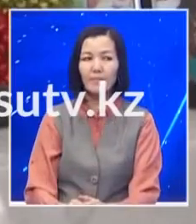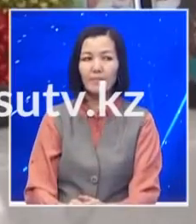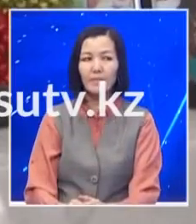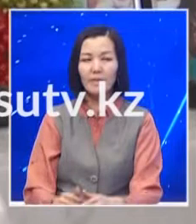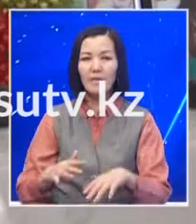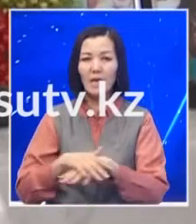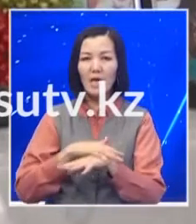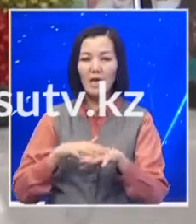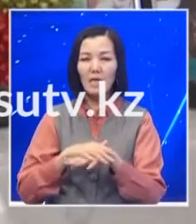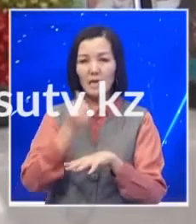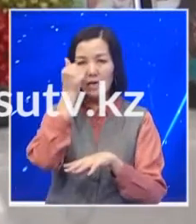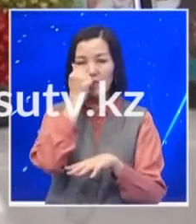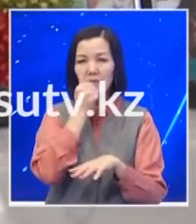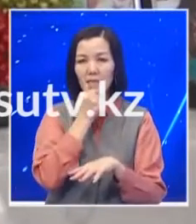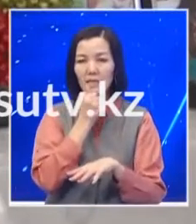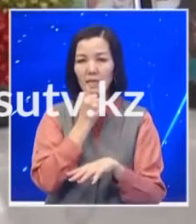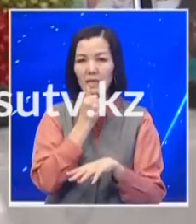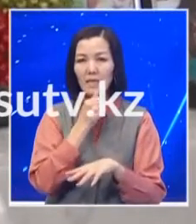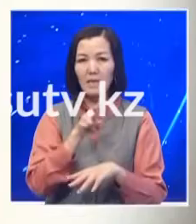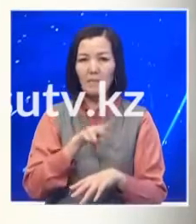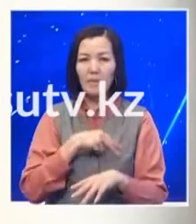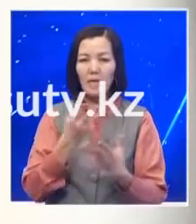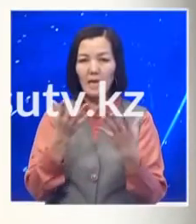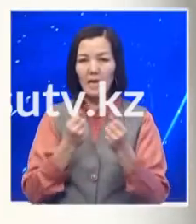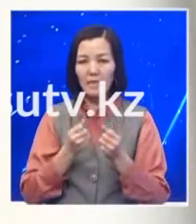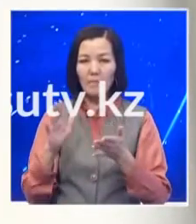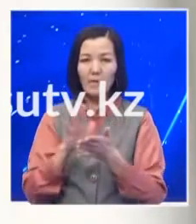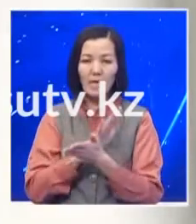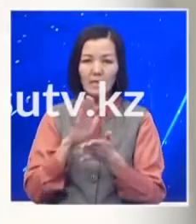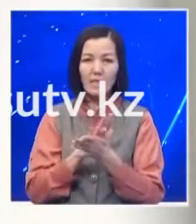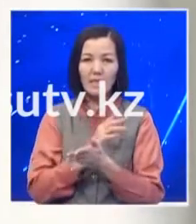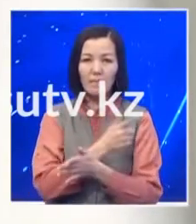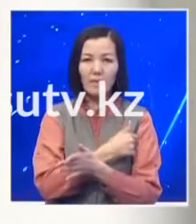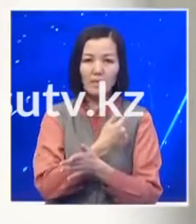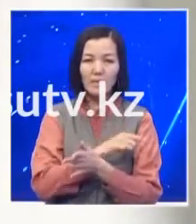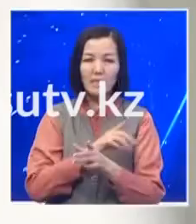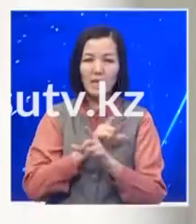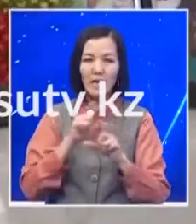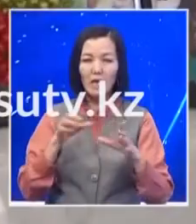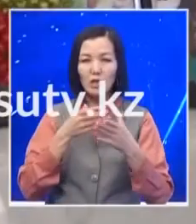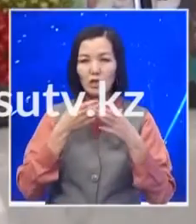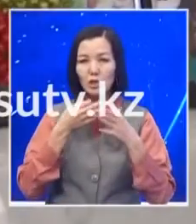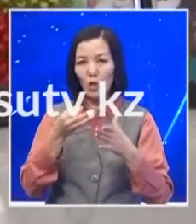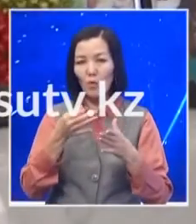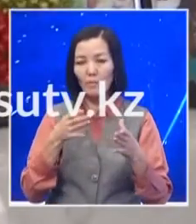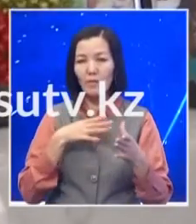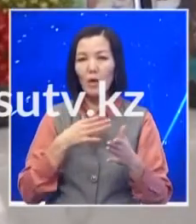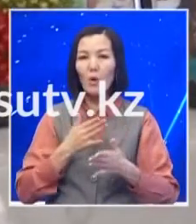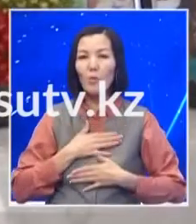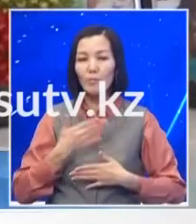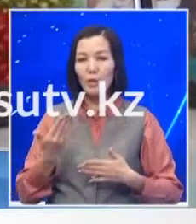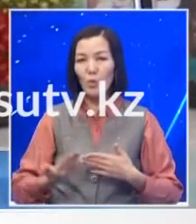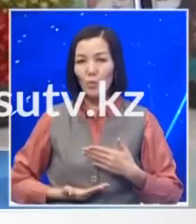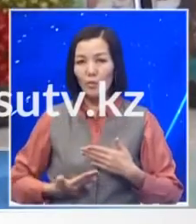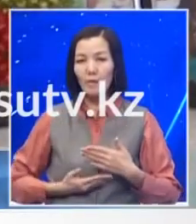Халық алғысы деген сол кездегі еңбегім үшін. Енді мен газетте өзім медицинаға жауапты болғандықтан, ол менің өмірім.